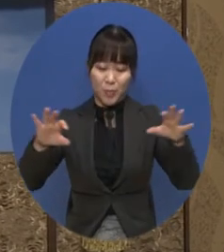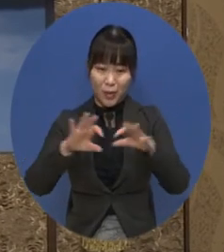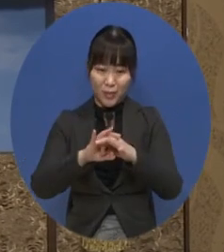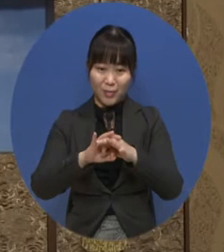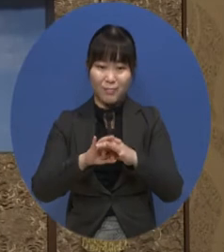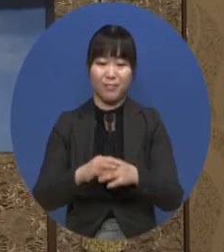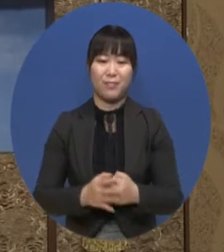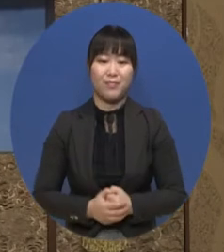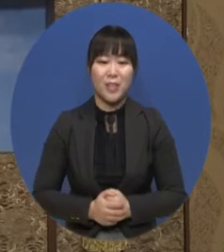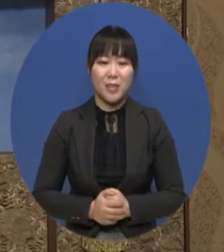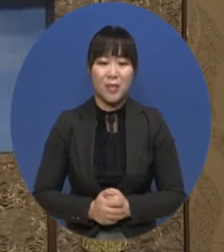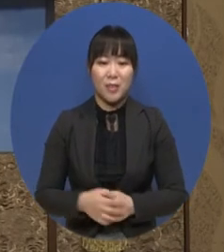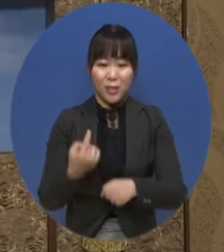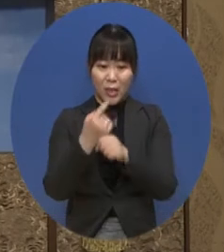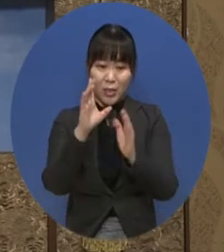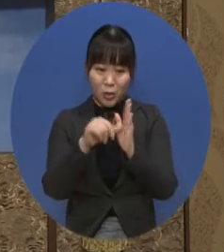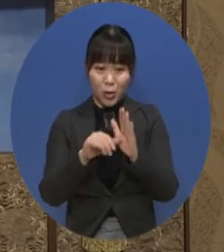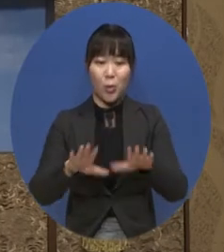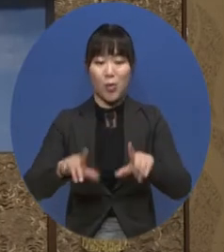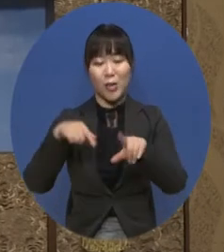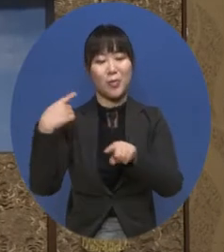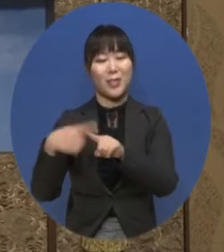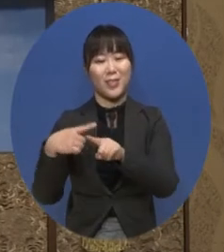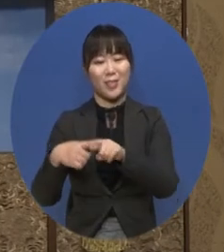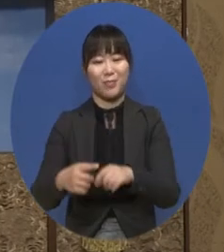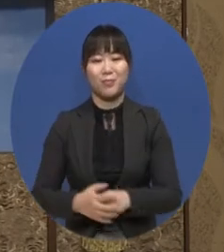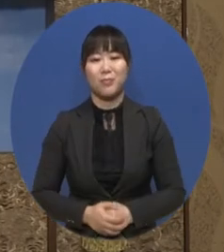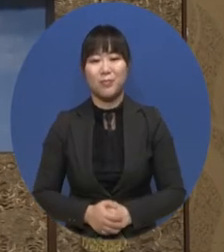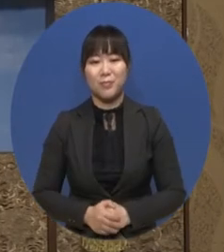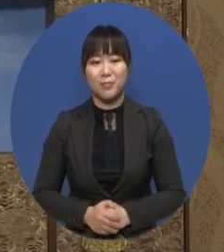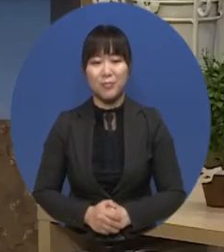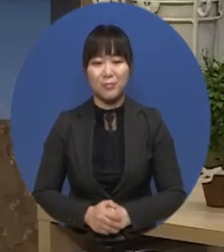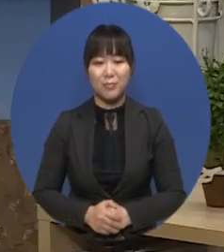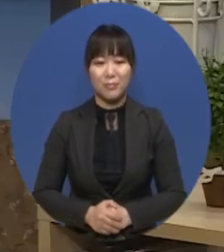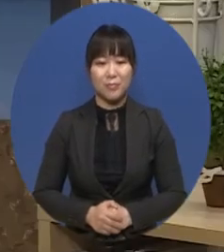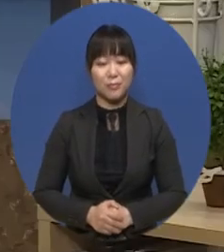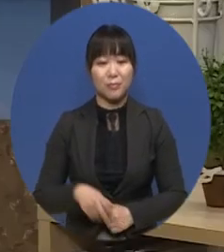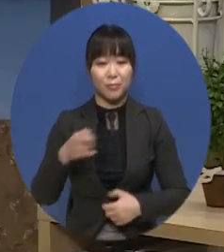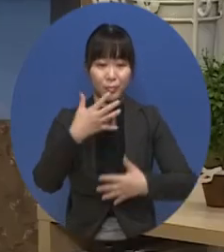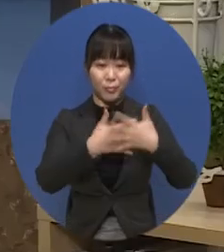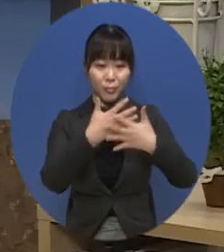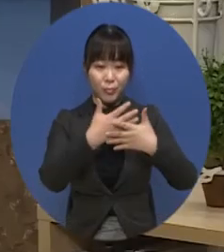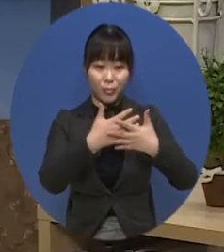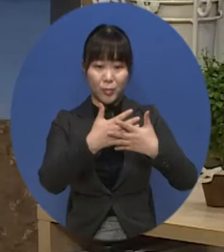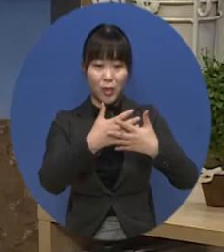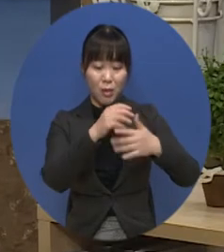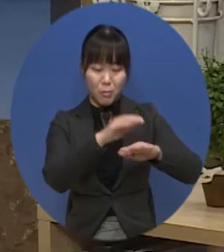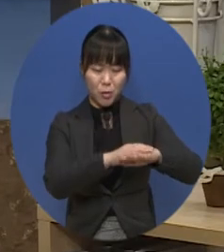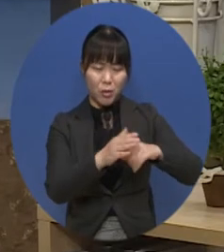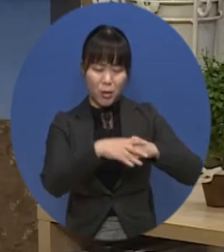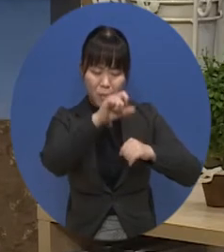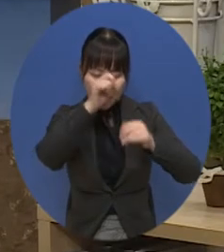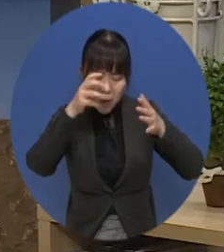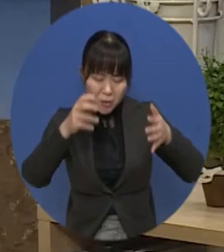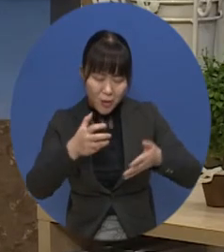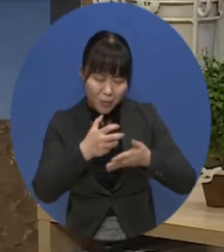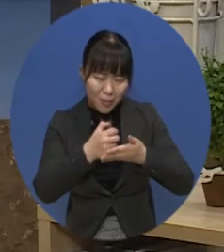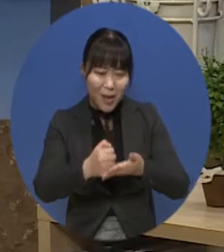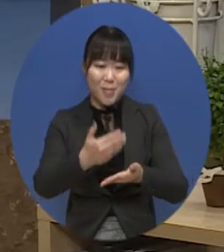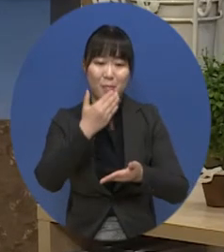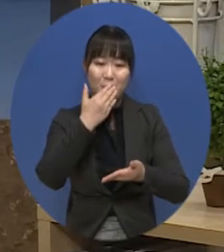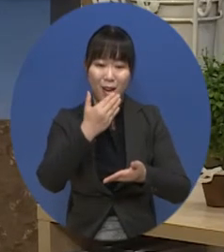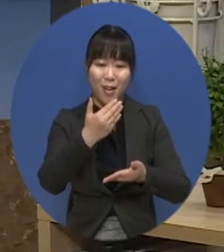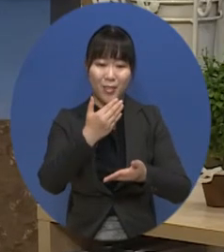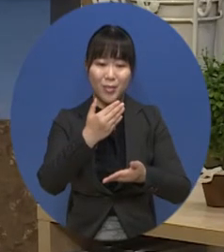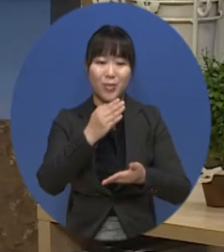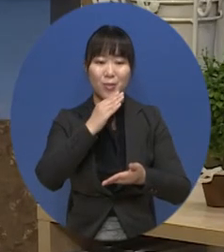콜라보레이션. 네. 작년에도 그랬고 올해도 같이 하게 되었어요. 그리고 또 이제 영상물로 남기 때문에 평생 네. 가져갈 수 있는 그쵸. 추억이 될 수도 네.